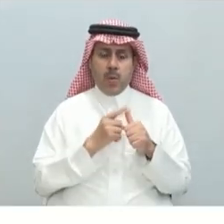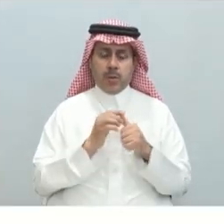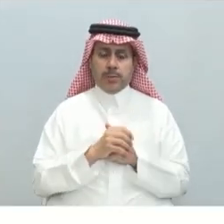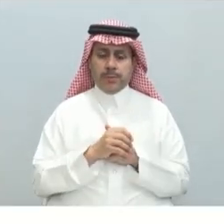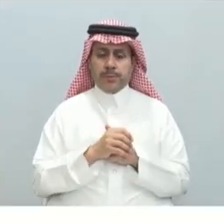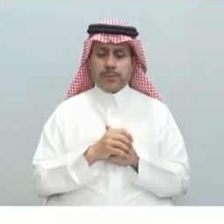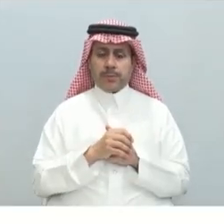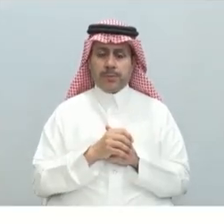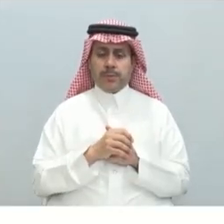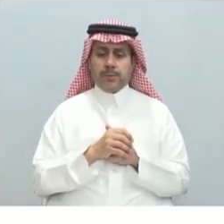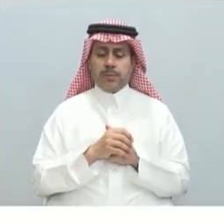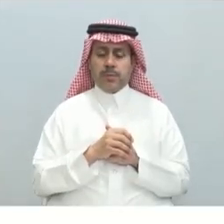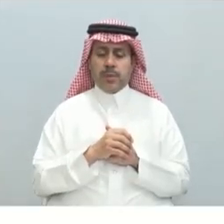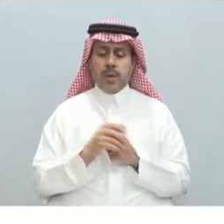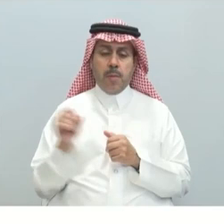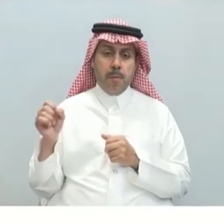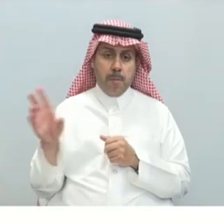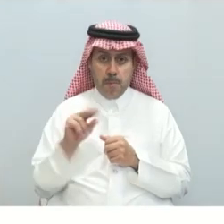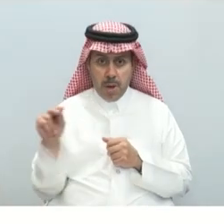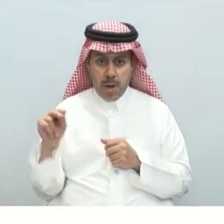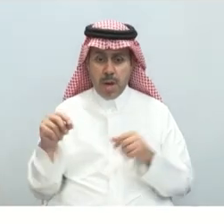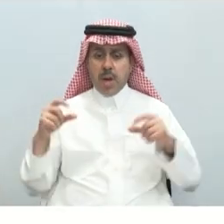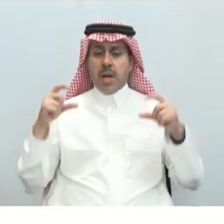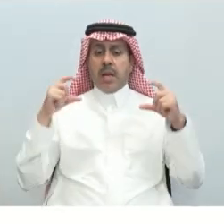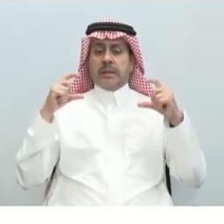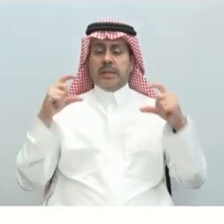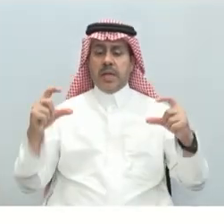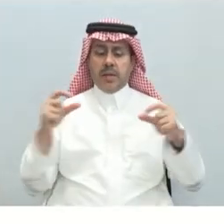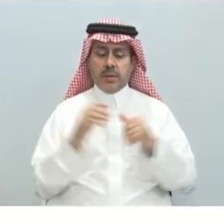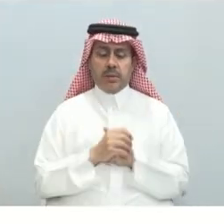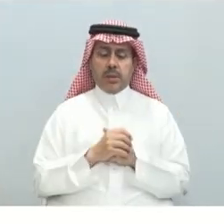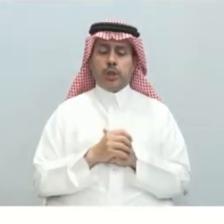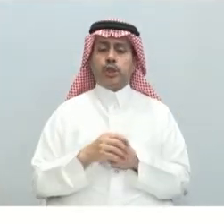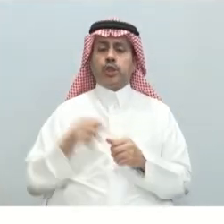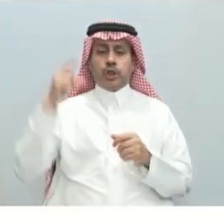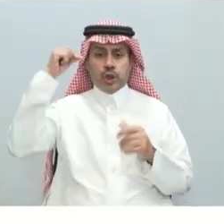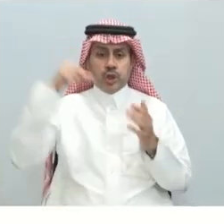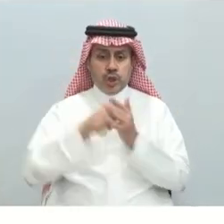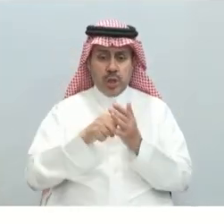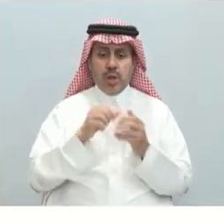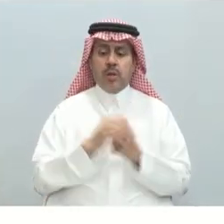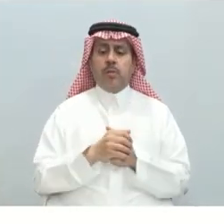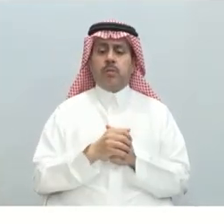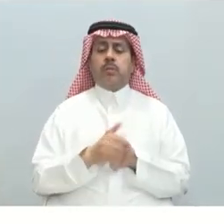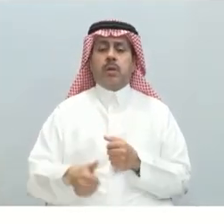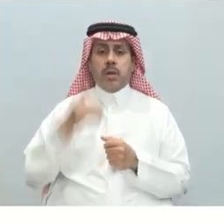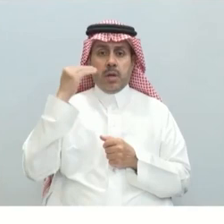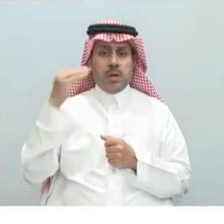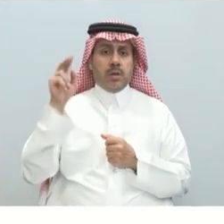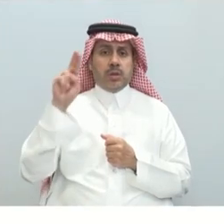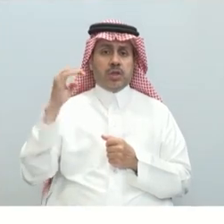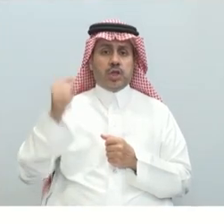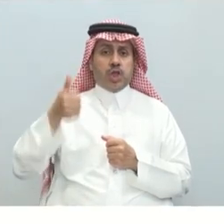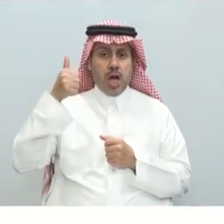التي نستنبط واياكم من هذه الايات الكريمات من دلائل الجهل الاحتجاج بفعل